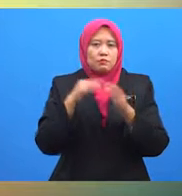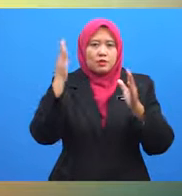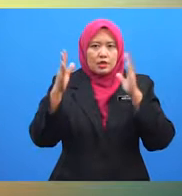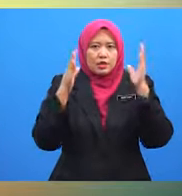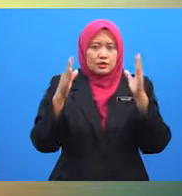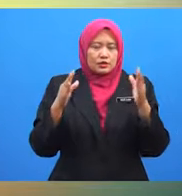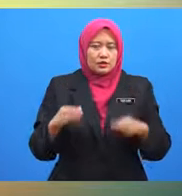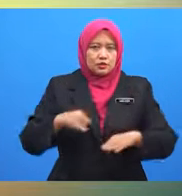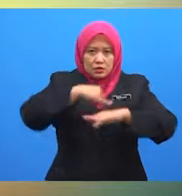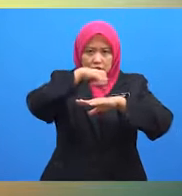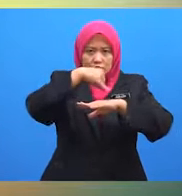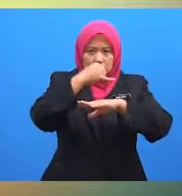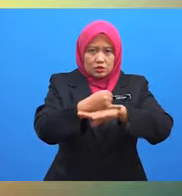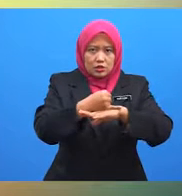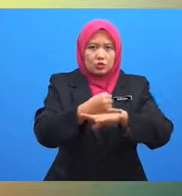atau Sanskrit.